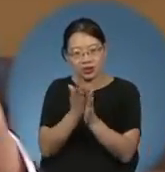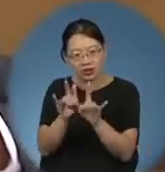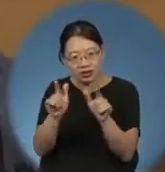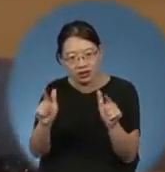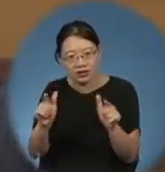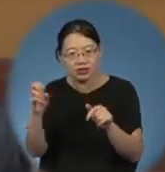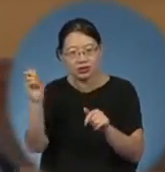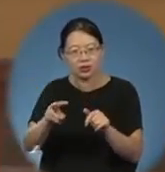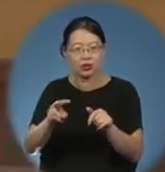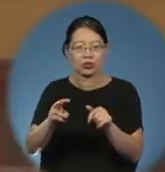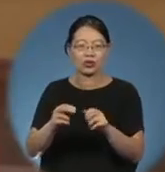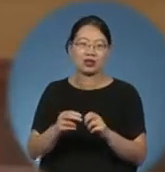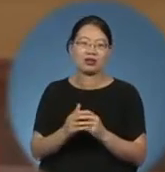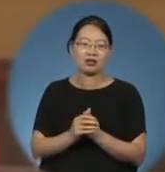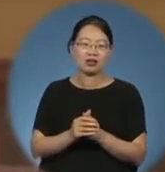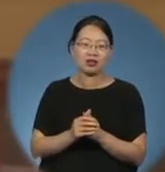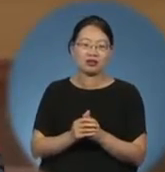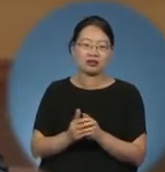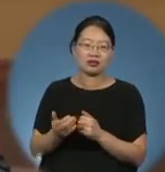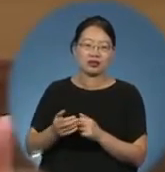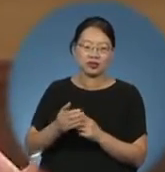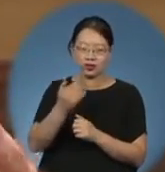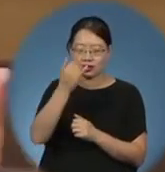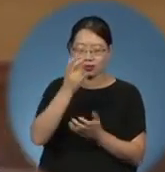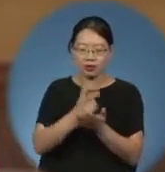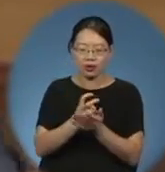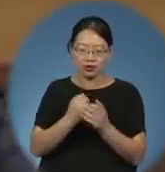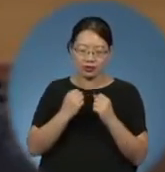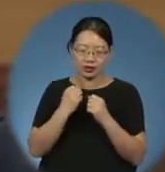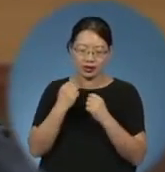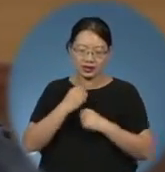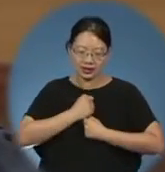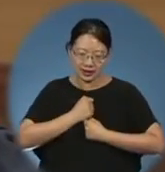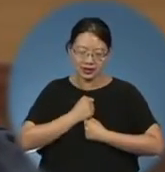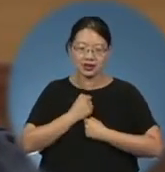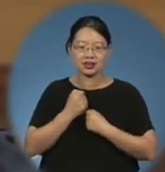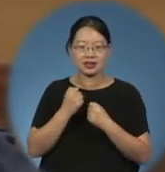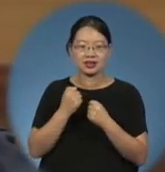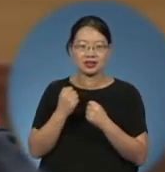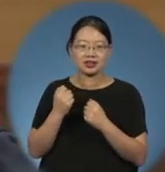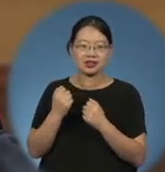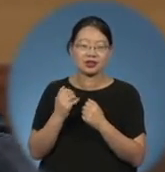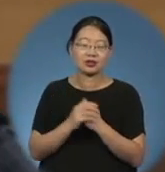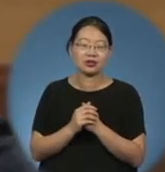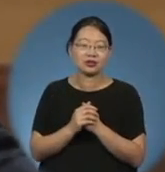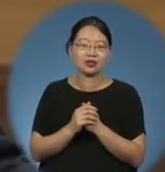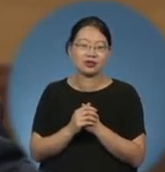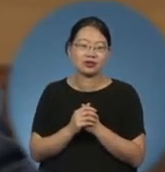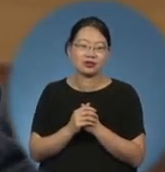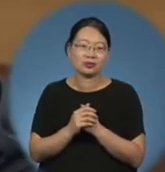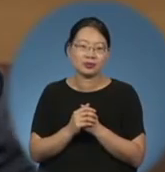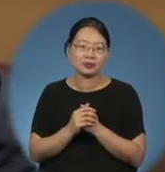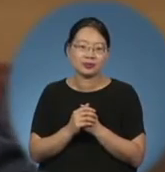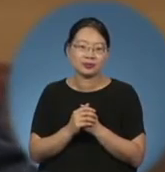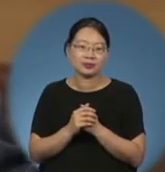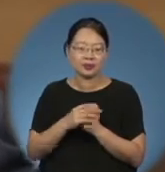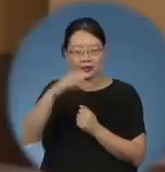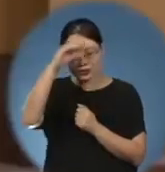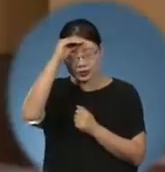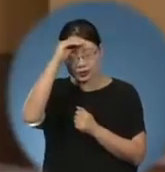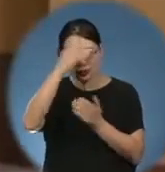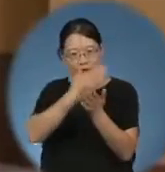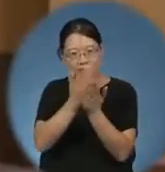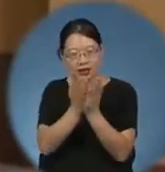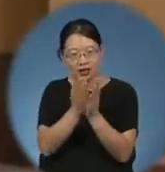또 품위와 소양인 알지 준법 정식 이런걸 또 잘 가르칩니다 4 그렇기 때문에 어떠한 저